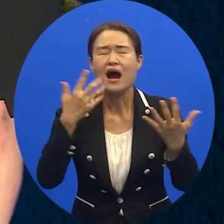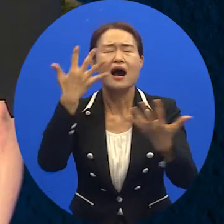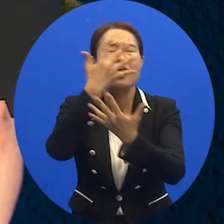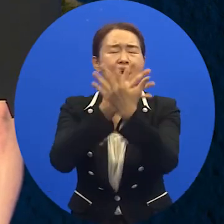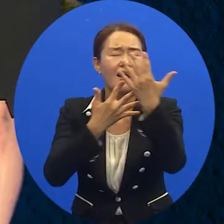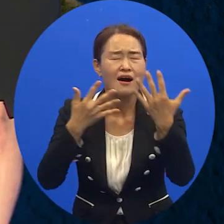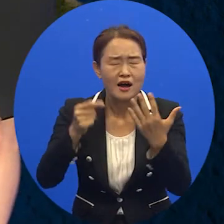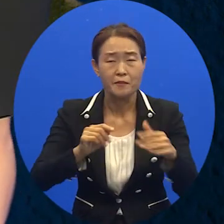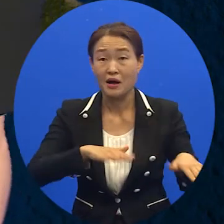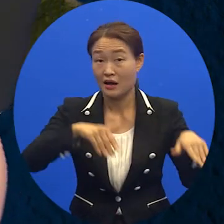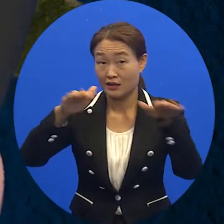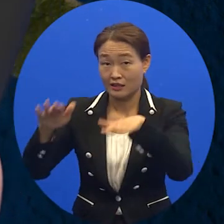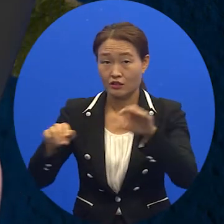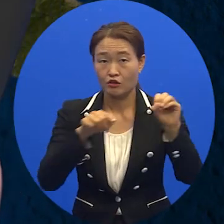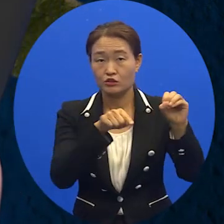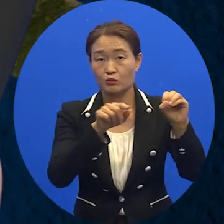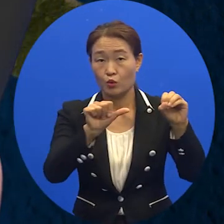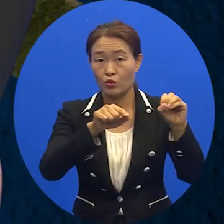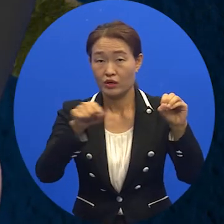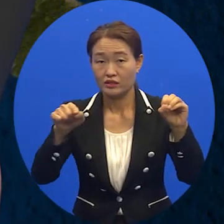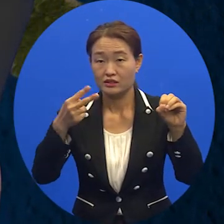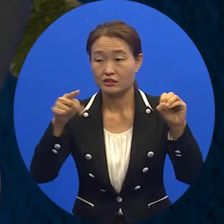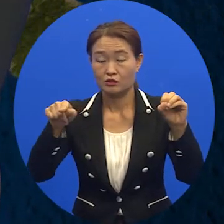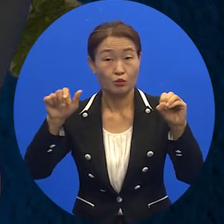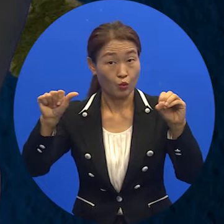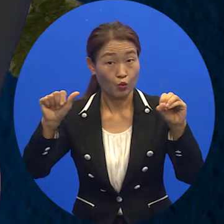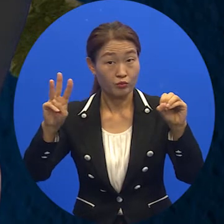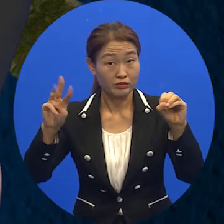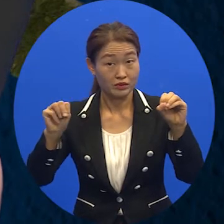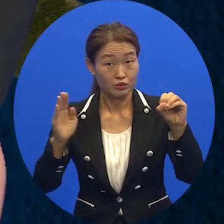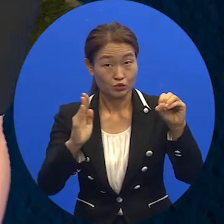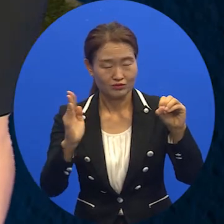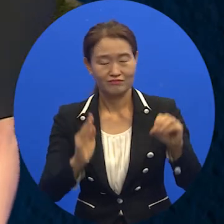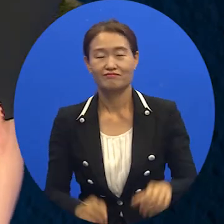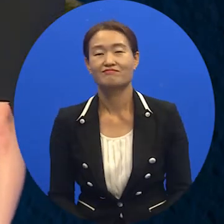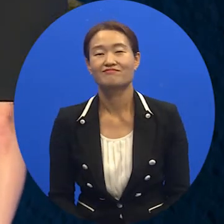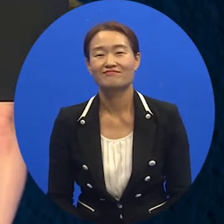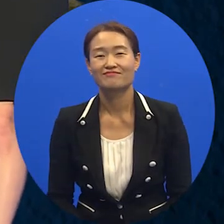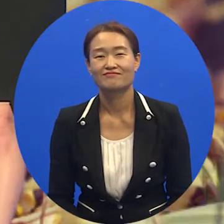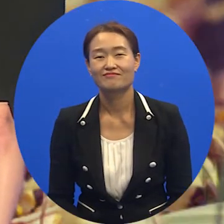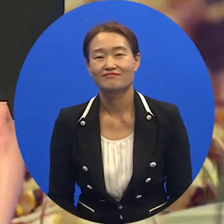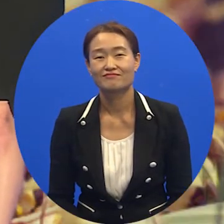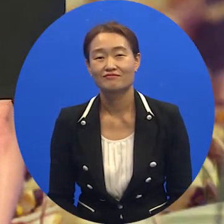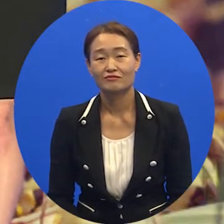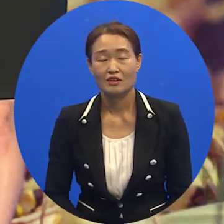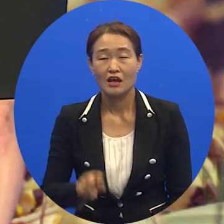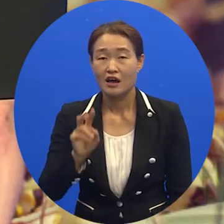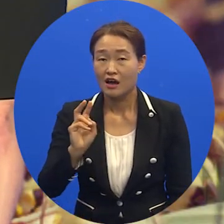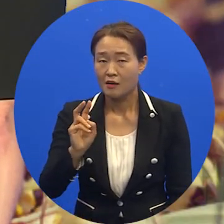끼는 가운데 바다의 물결은 0.5에서 2.5m로 일겠습니다.